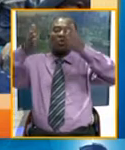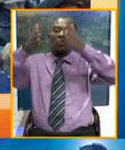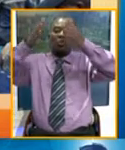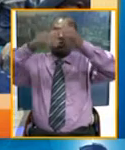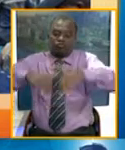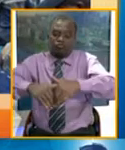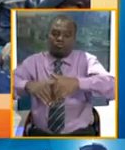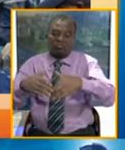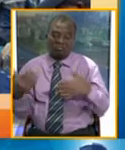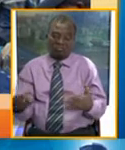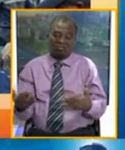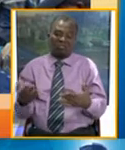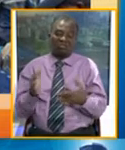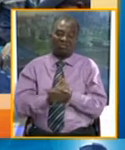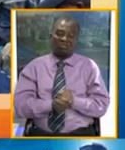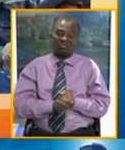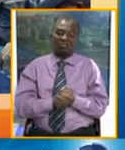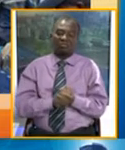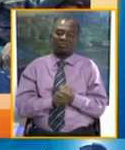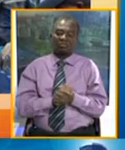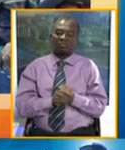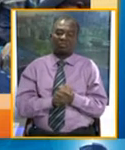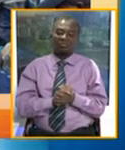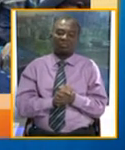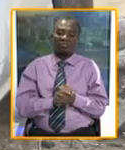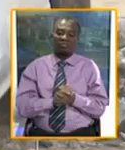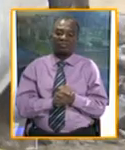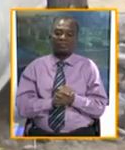sont effondrés. Le point avec Jean-Louis Gbambo.